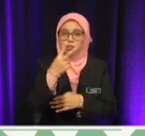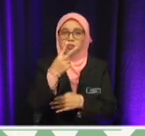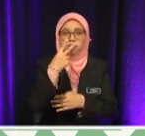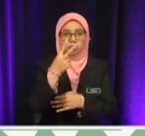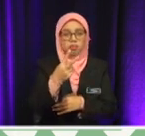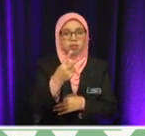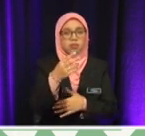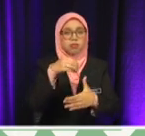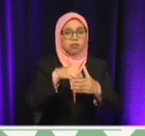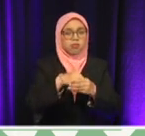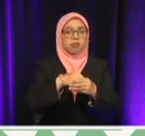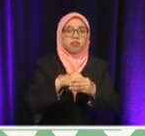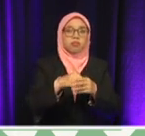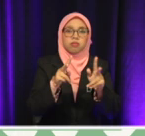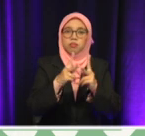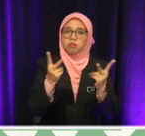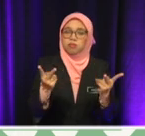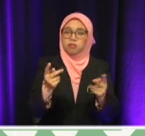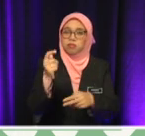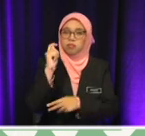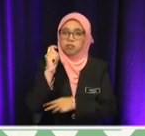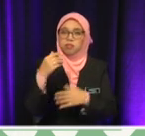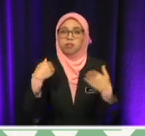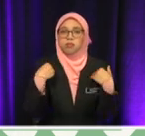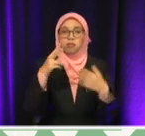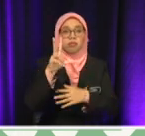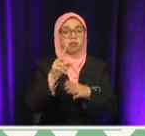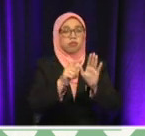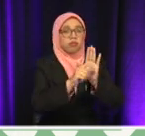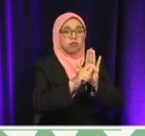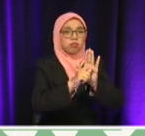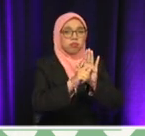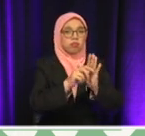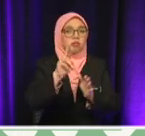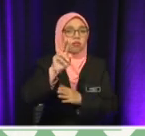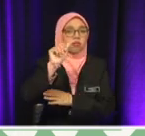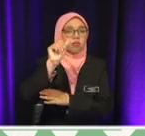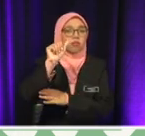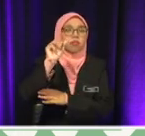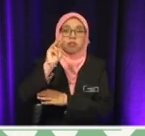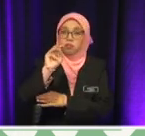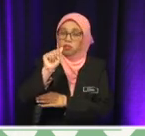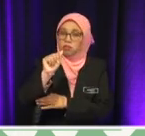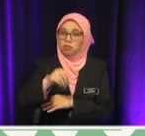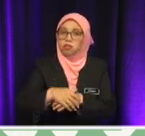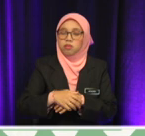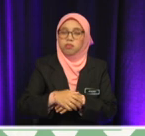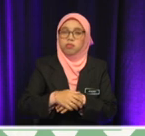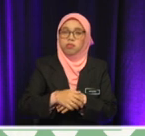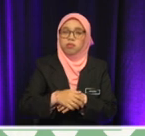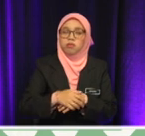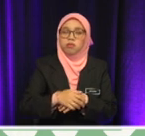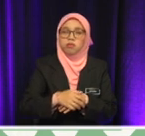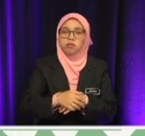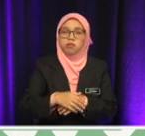tadi, terdapat tiga tanda-tanda ataupun simptom, iaitu ruam lepuh pada bahagian mulut, tangan dan kaki, demam panas